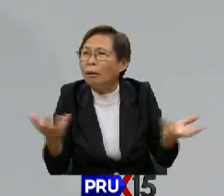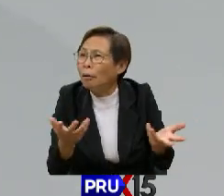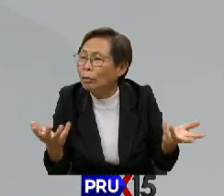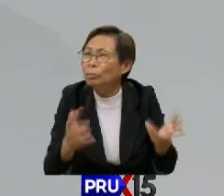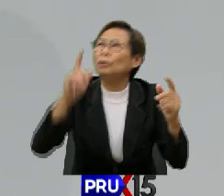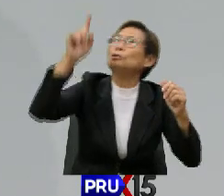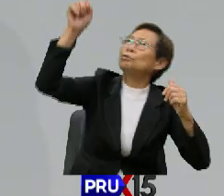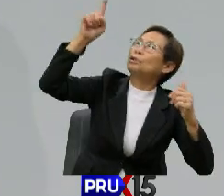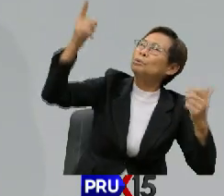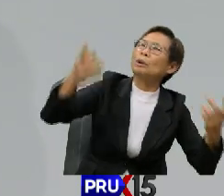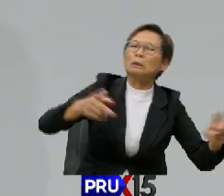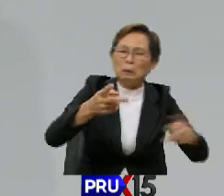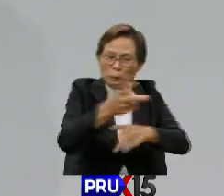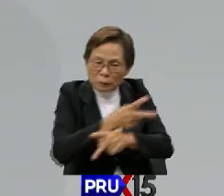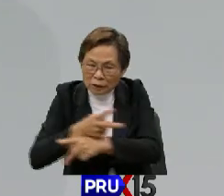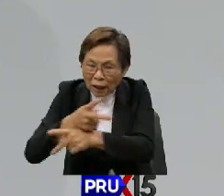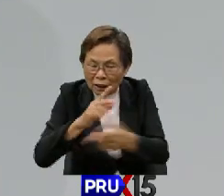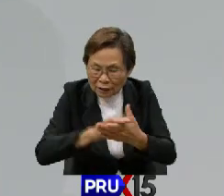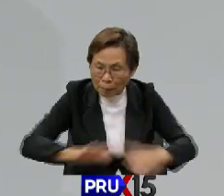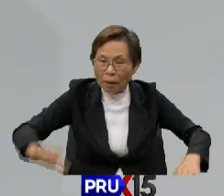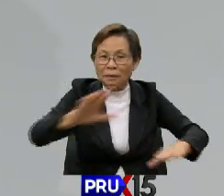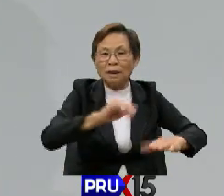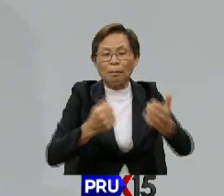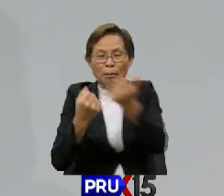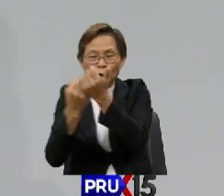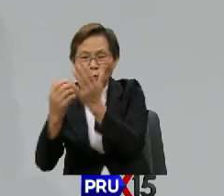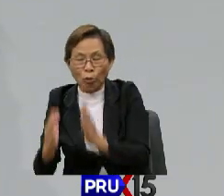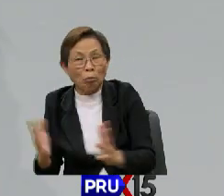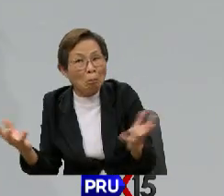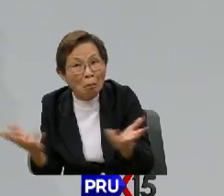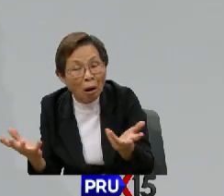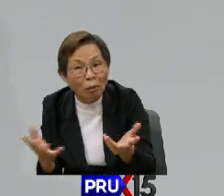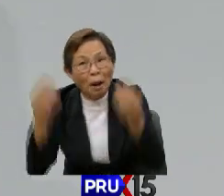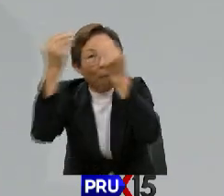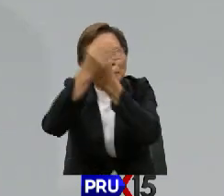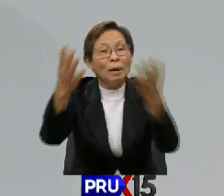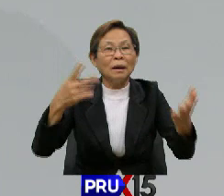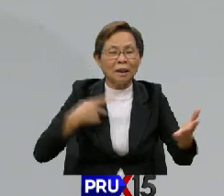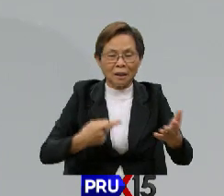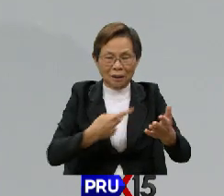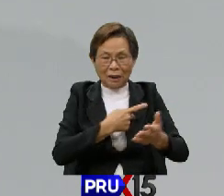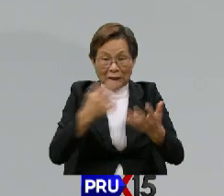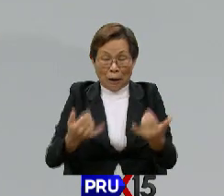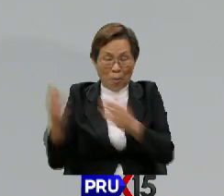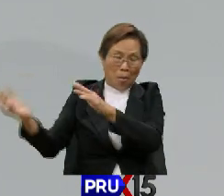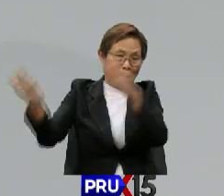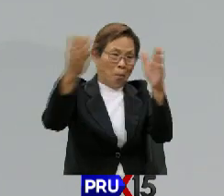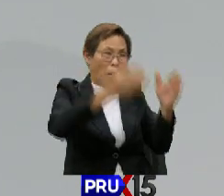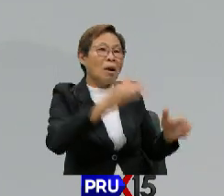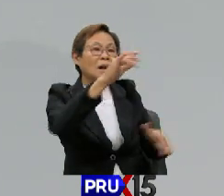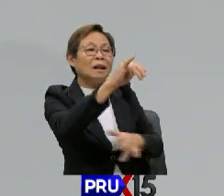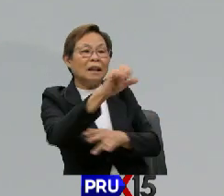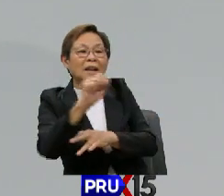segi cuaca, kawalan keselamatan dan juga keberadaan penyokong-penyokong parti. Dan sekarang ini kita nak beralih semula bersama dengan